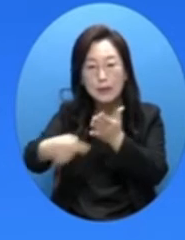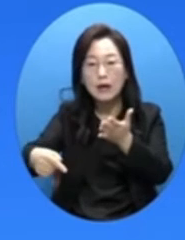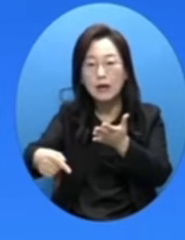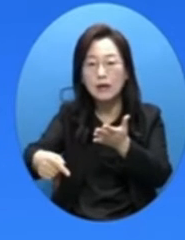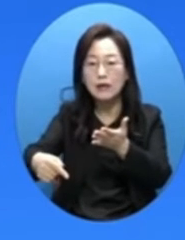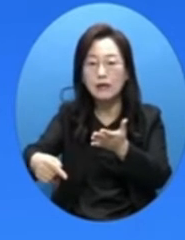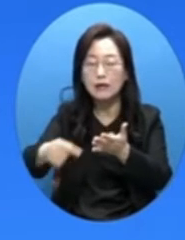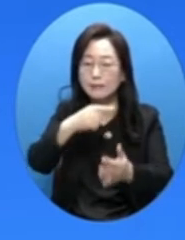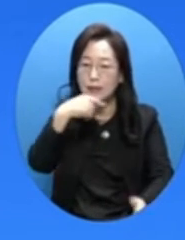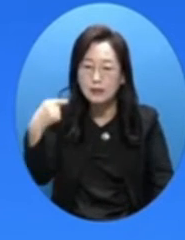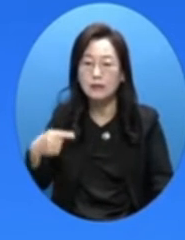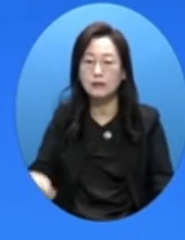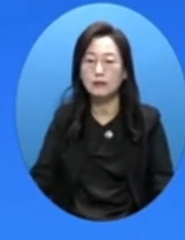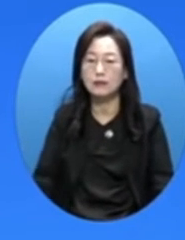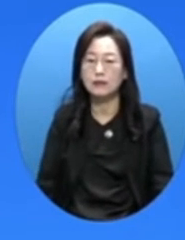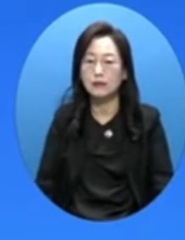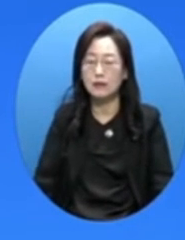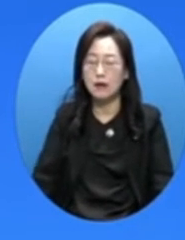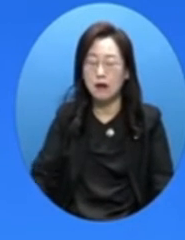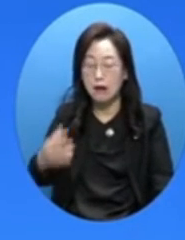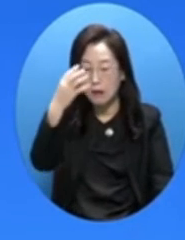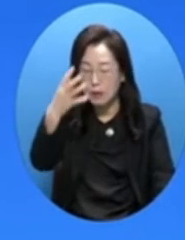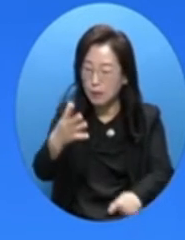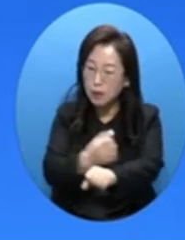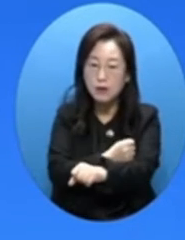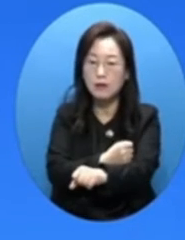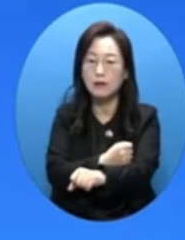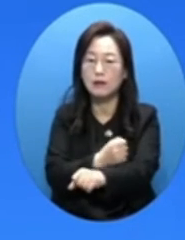또 적자가 나고